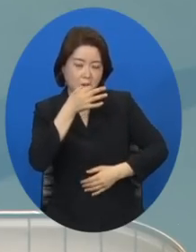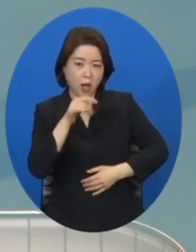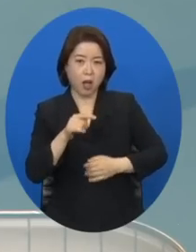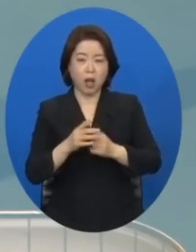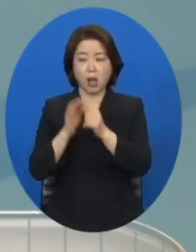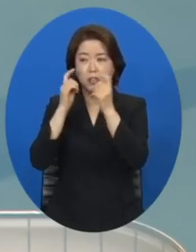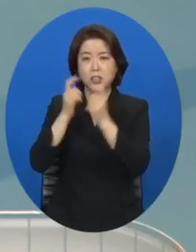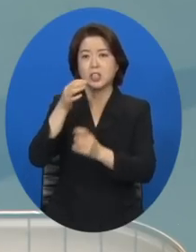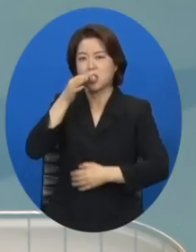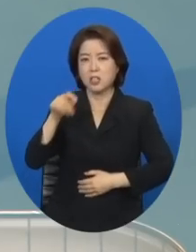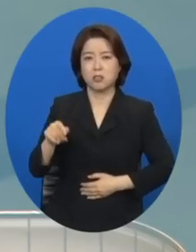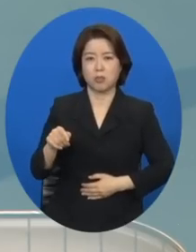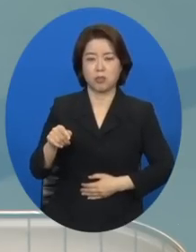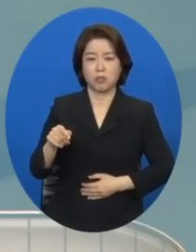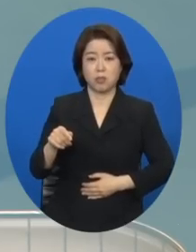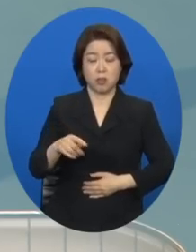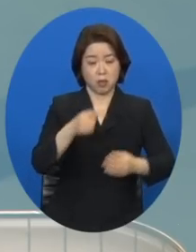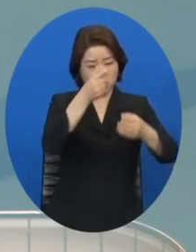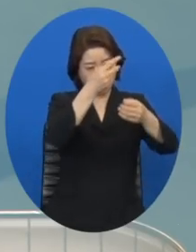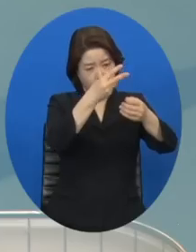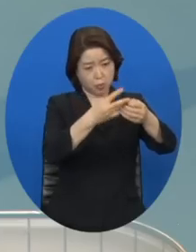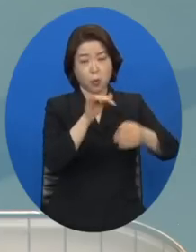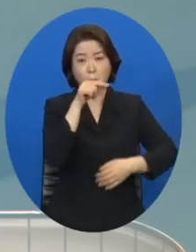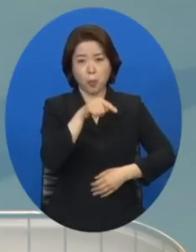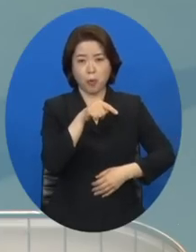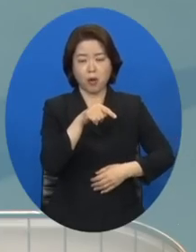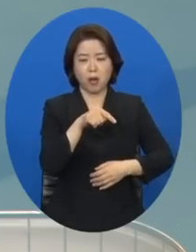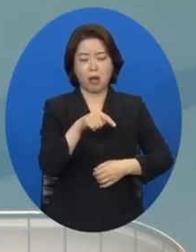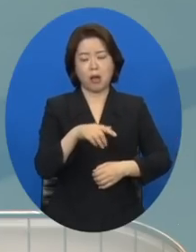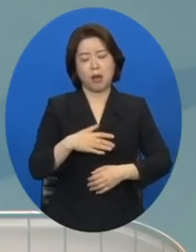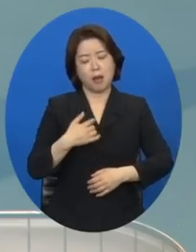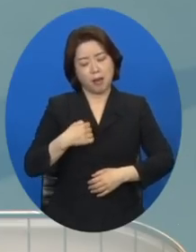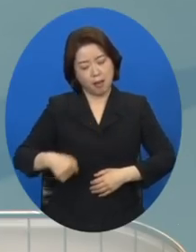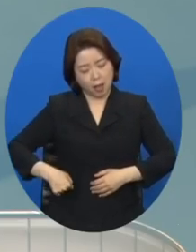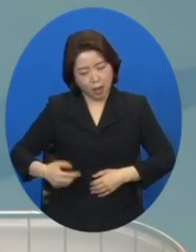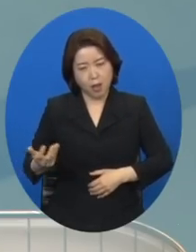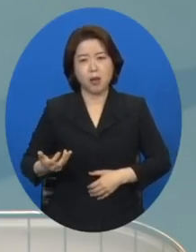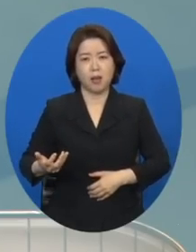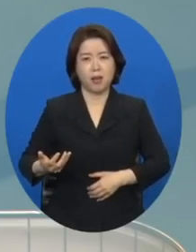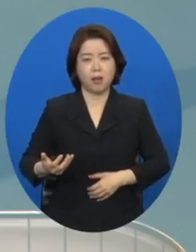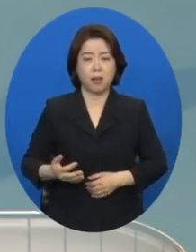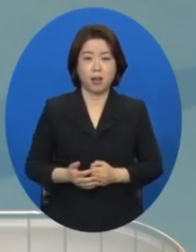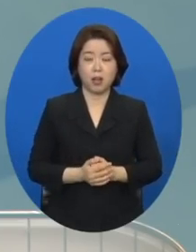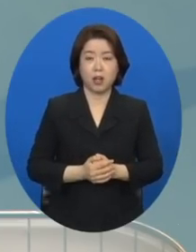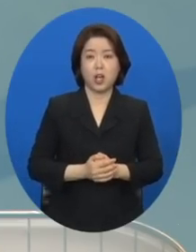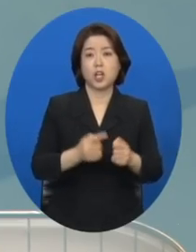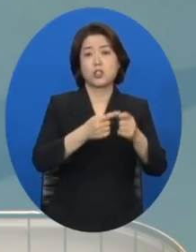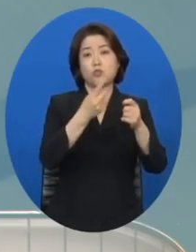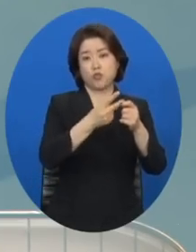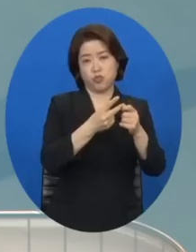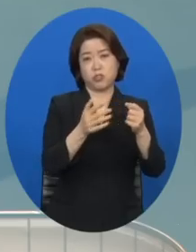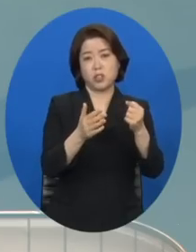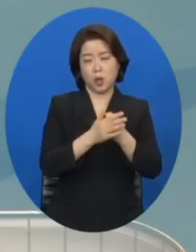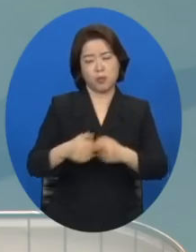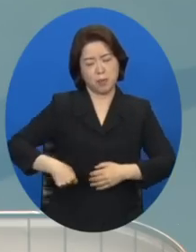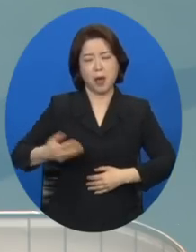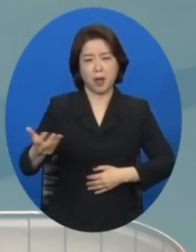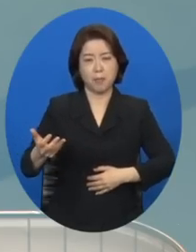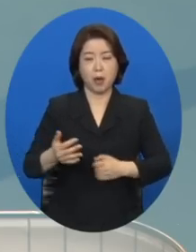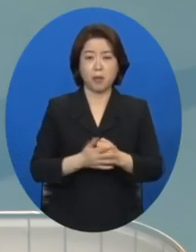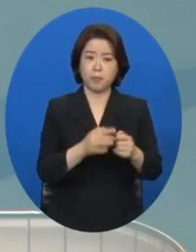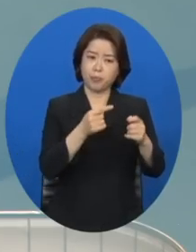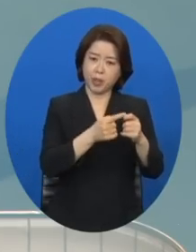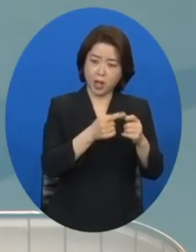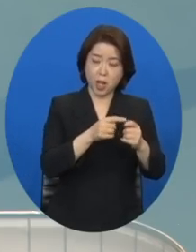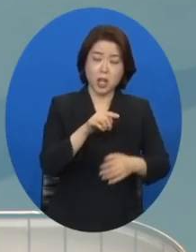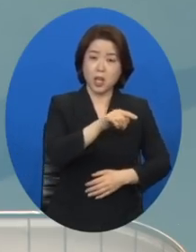제가이 조사를 보는데 불편한 것이 있었어요 참 마음이 속상했습니다 두 가지 이유인데 하나는 이것이 교회